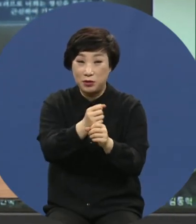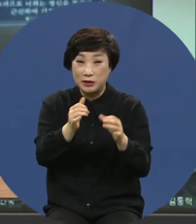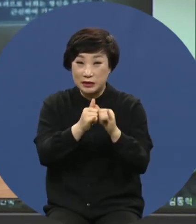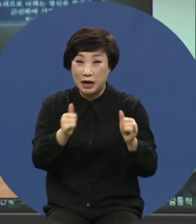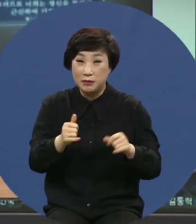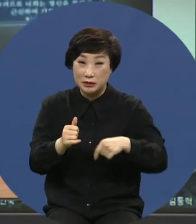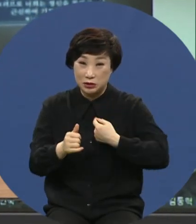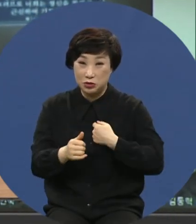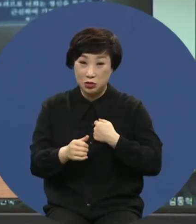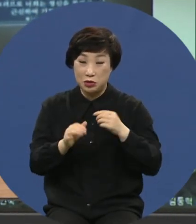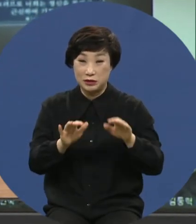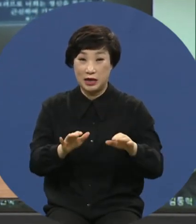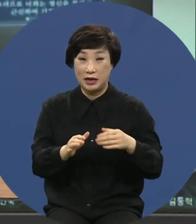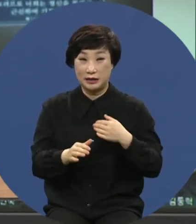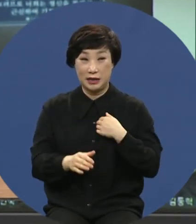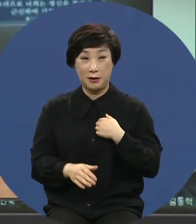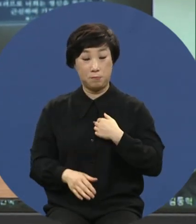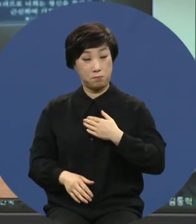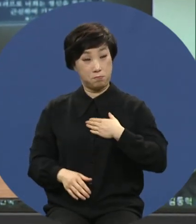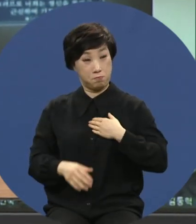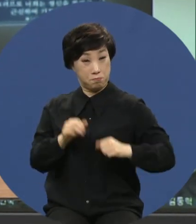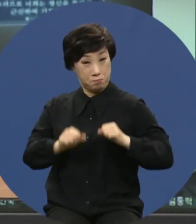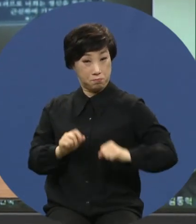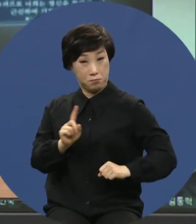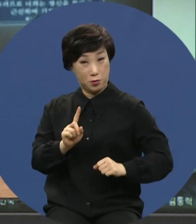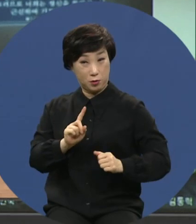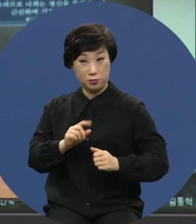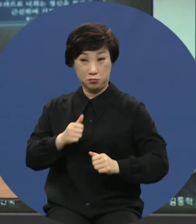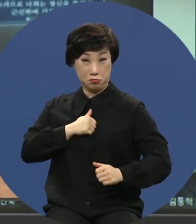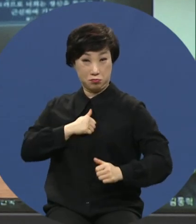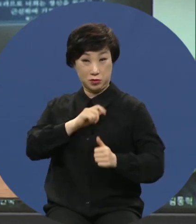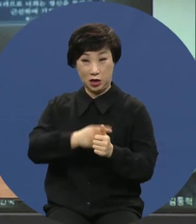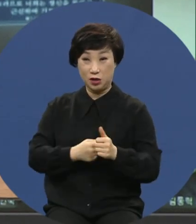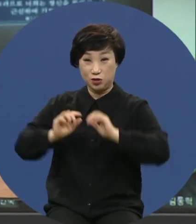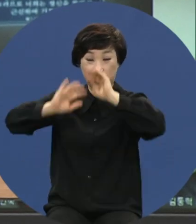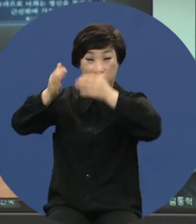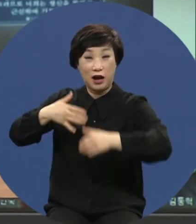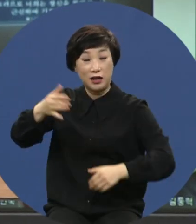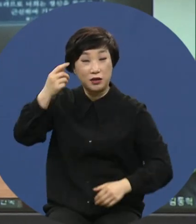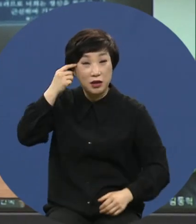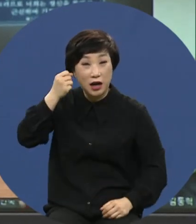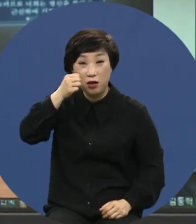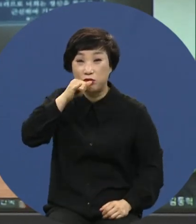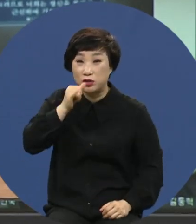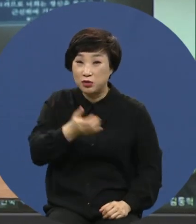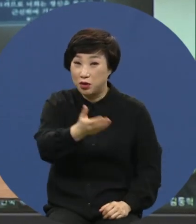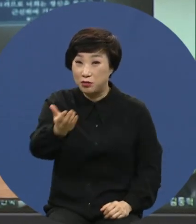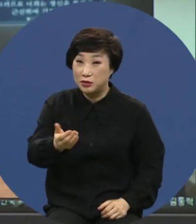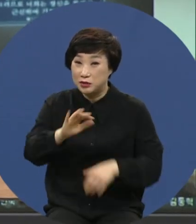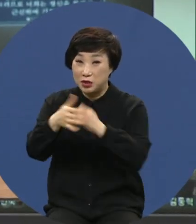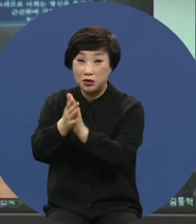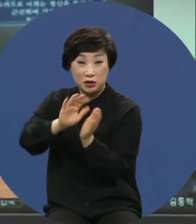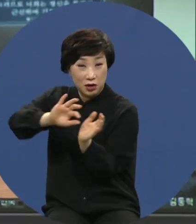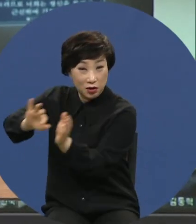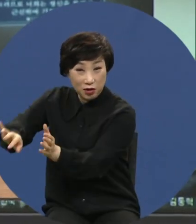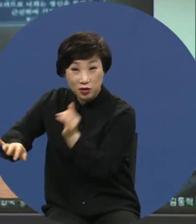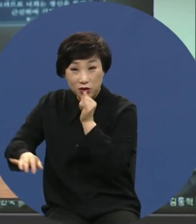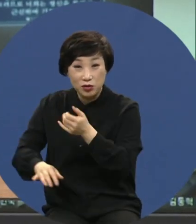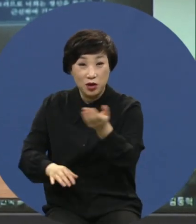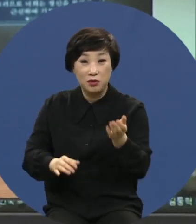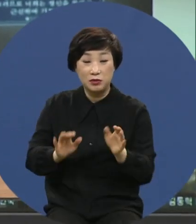사람들 스스로 내가 이렇게 하면 천국 갈 수 있다고 만들고 그래가면서 성경을